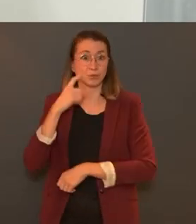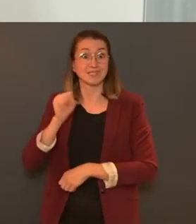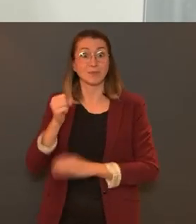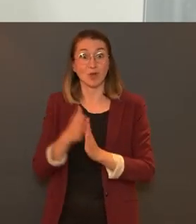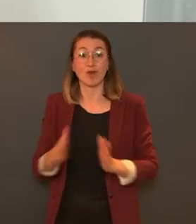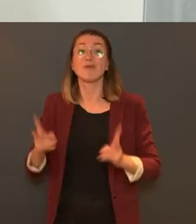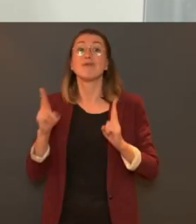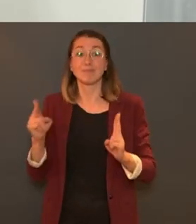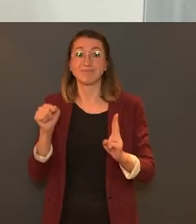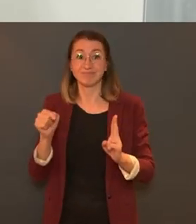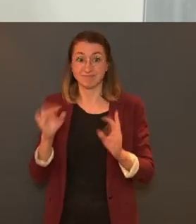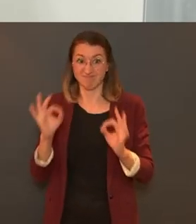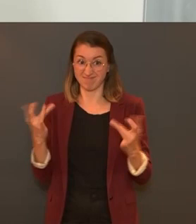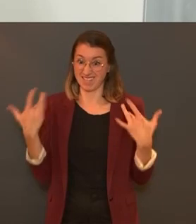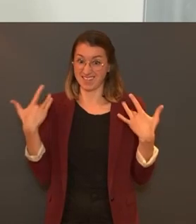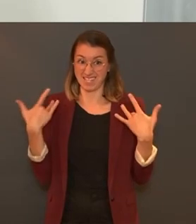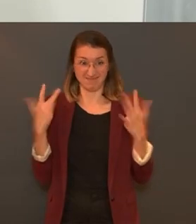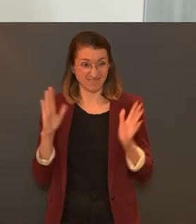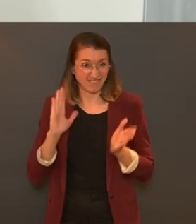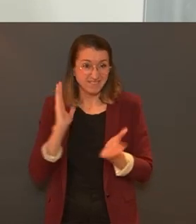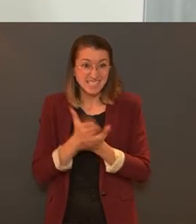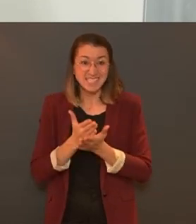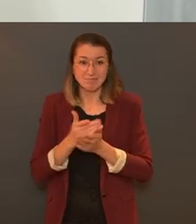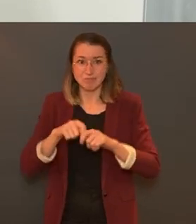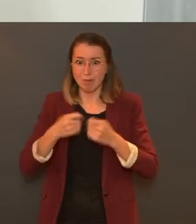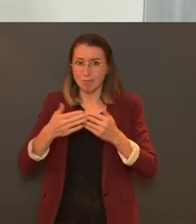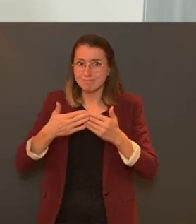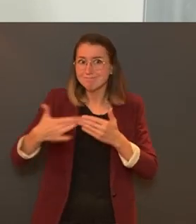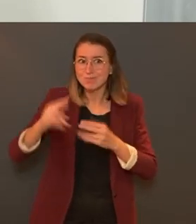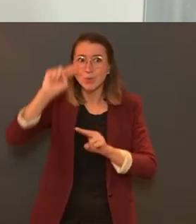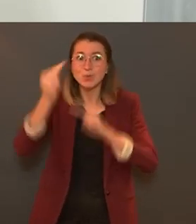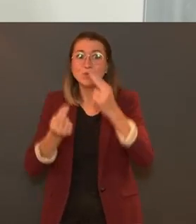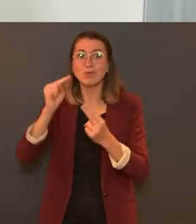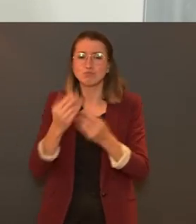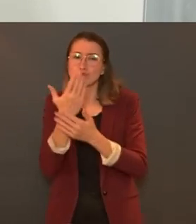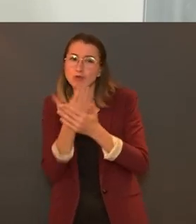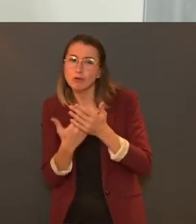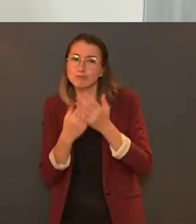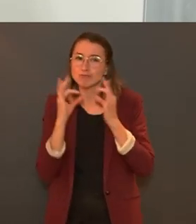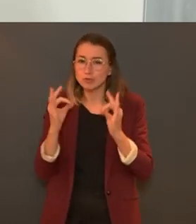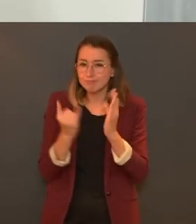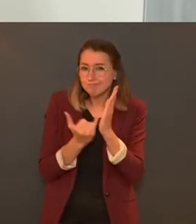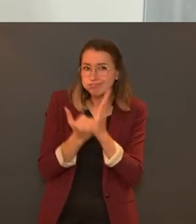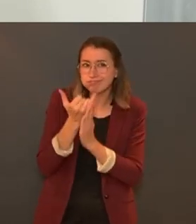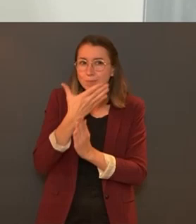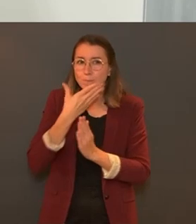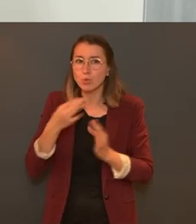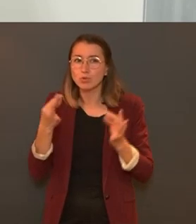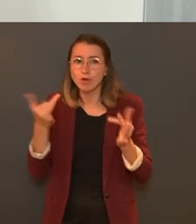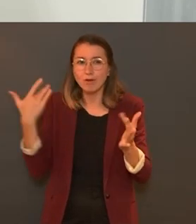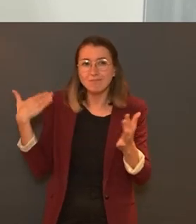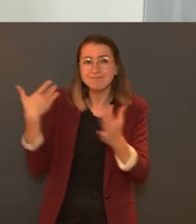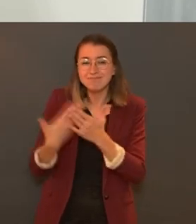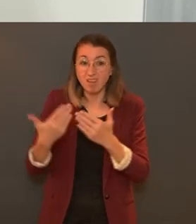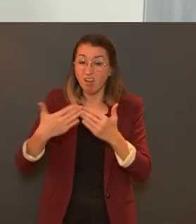Nous avons encore la chance de profiter d'une météo clémente, mais nous savons que bientôt, les mauvais jours seront de retour. les rhumes,